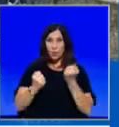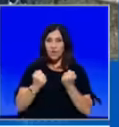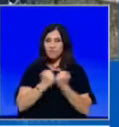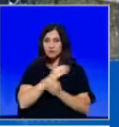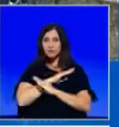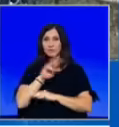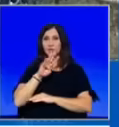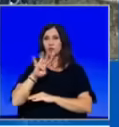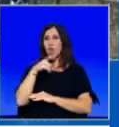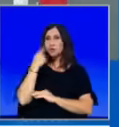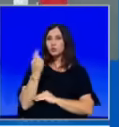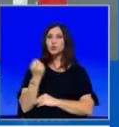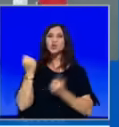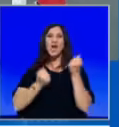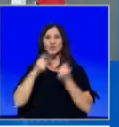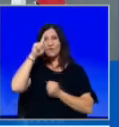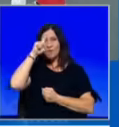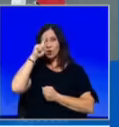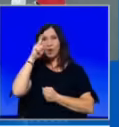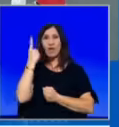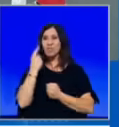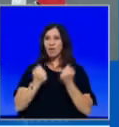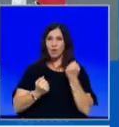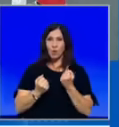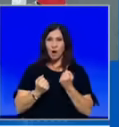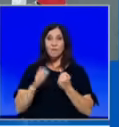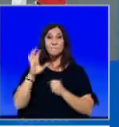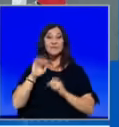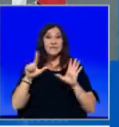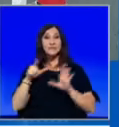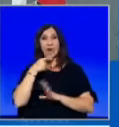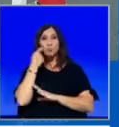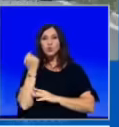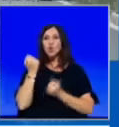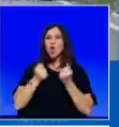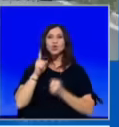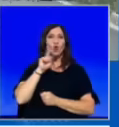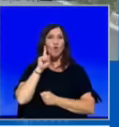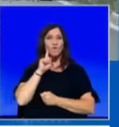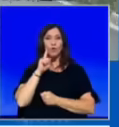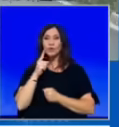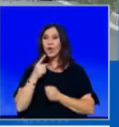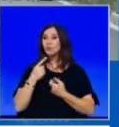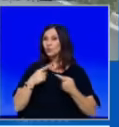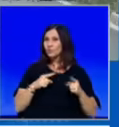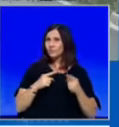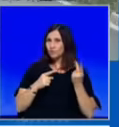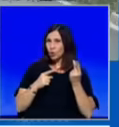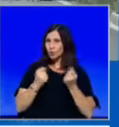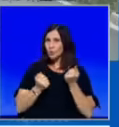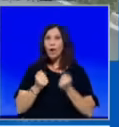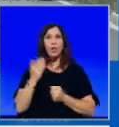загива 34-годишната водачка на единият автомобил, 57-годишният шофьор на другият автомобил и